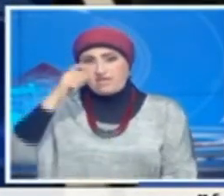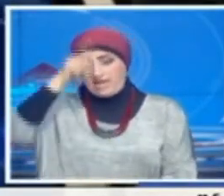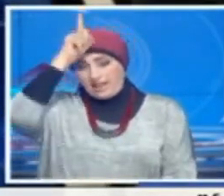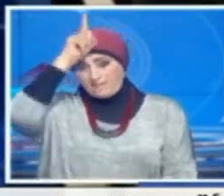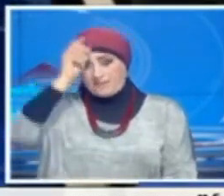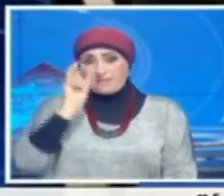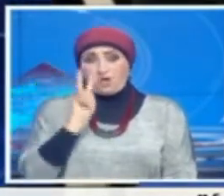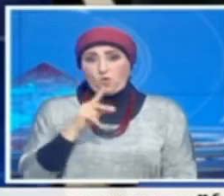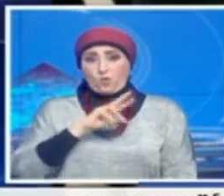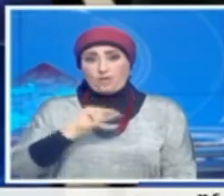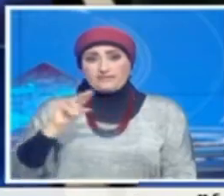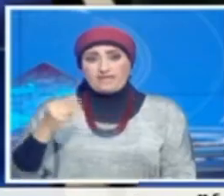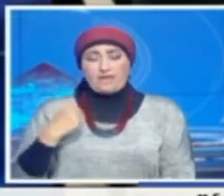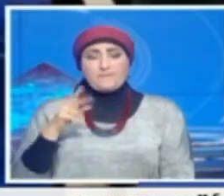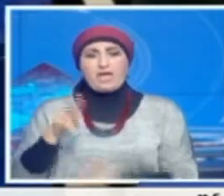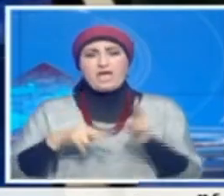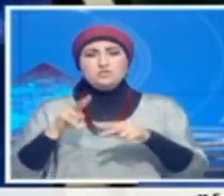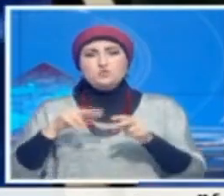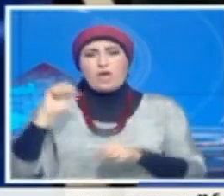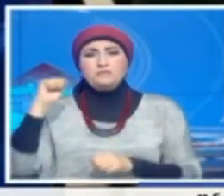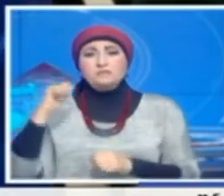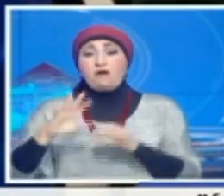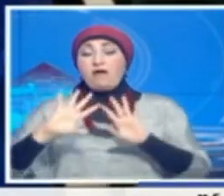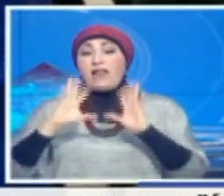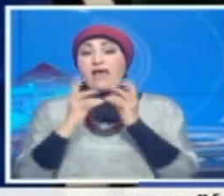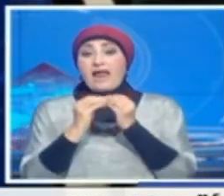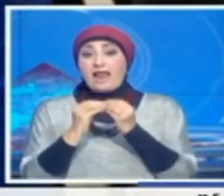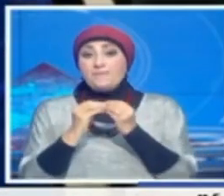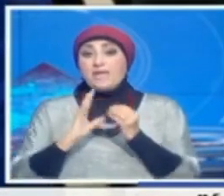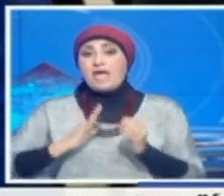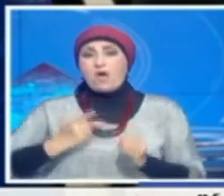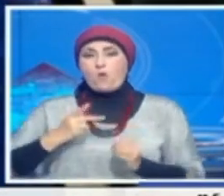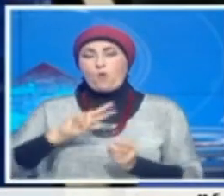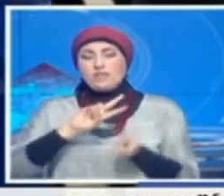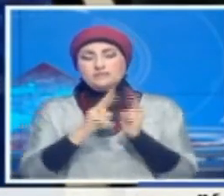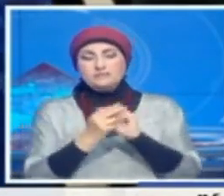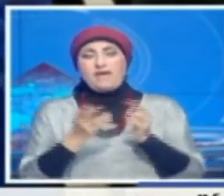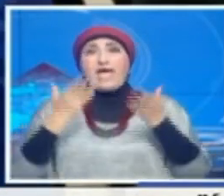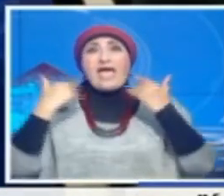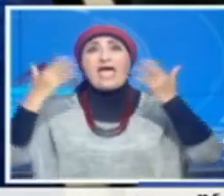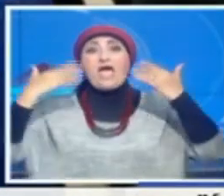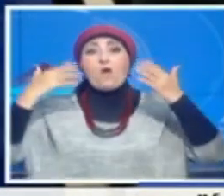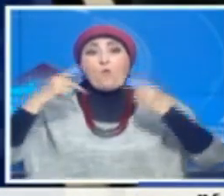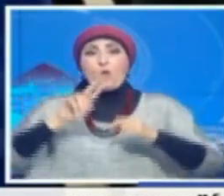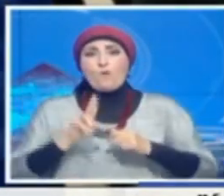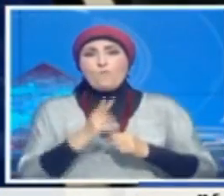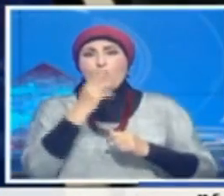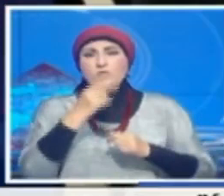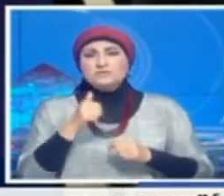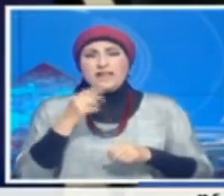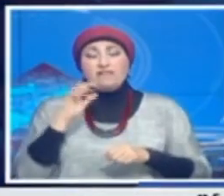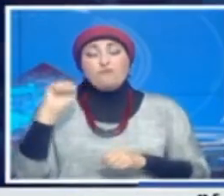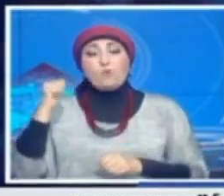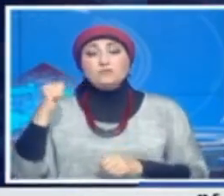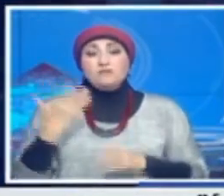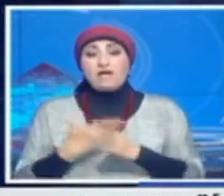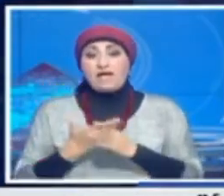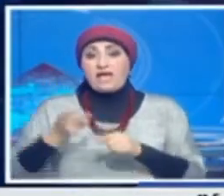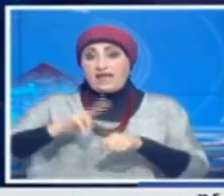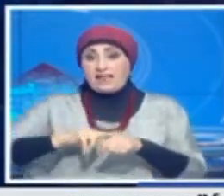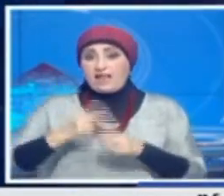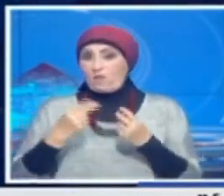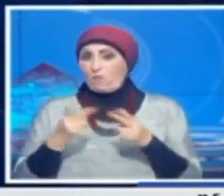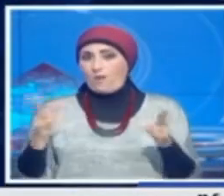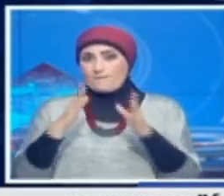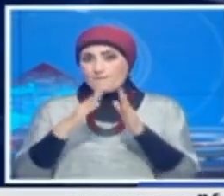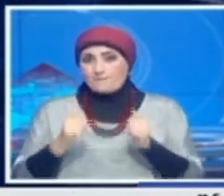ألمانيا، وبحثا مستجدات أسواق الطاقة العالمية وتداعياتها على المناخ والطاقة، إضافة